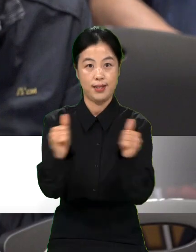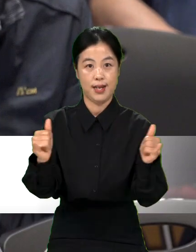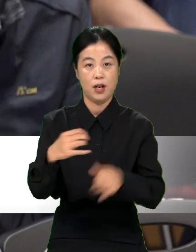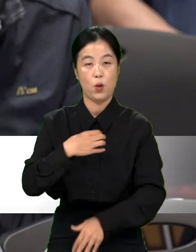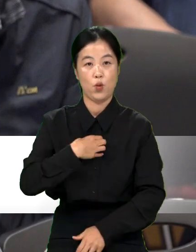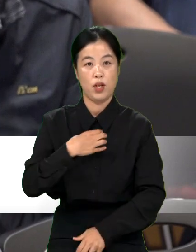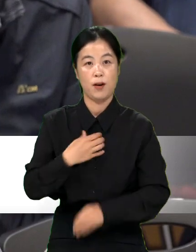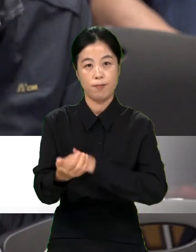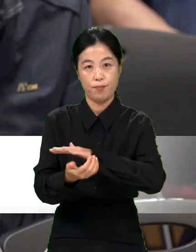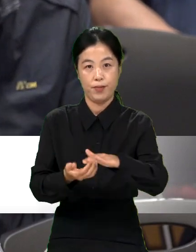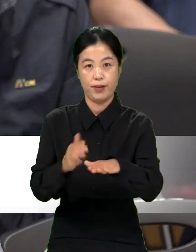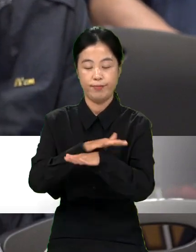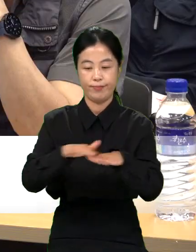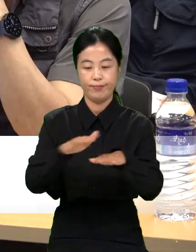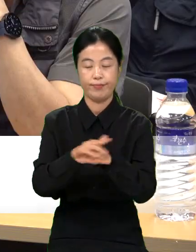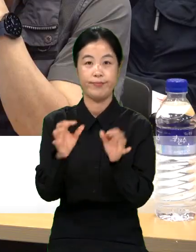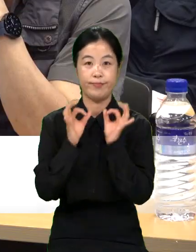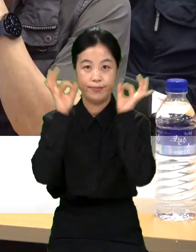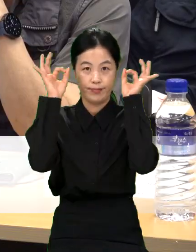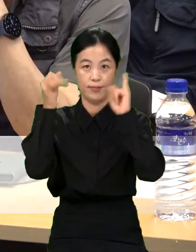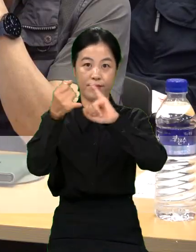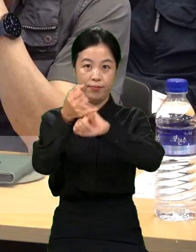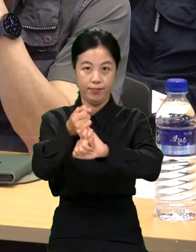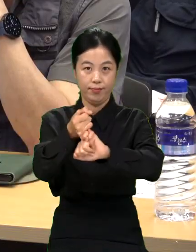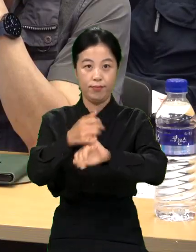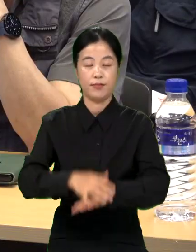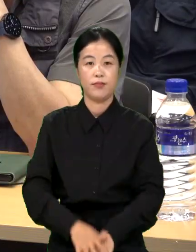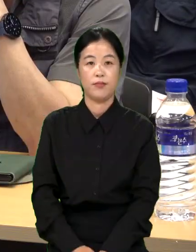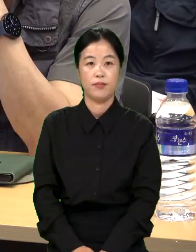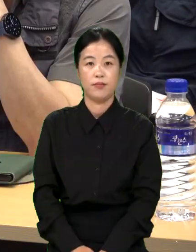관계자들은 위험요소 선제제거에 최선을 다하기로 했습니다